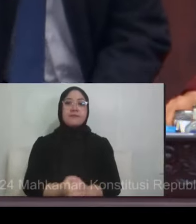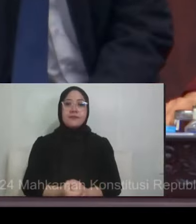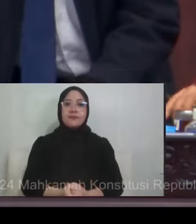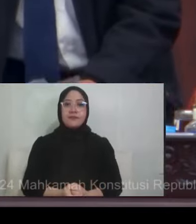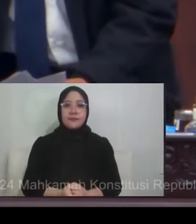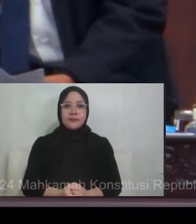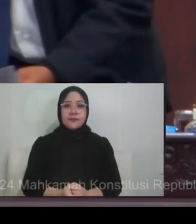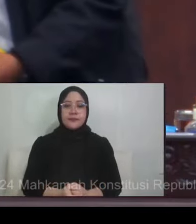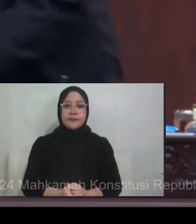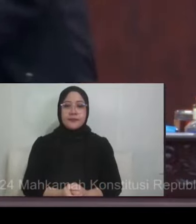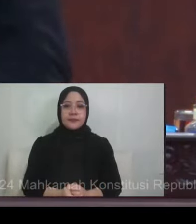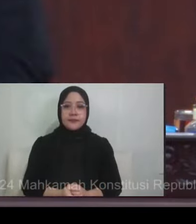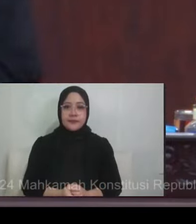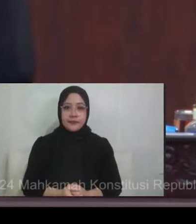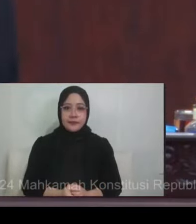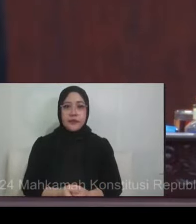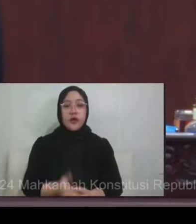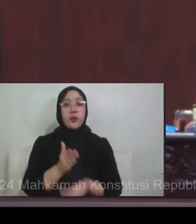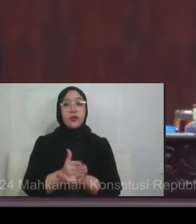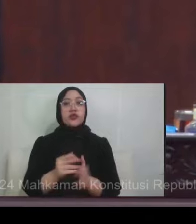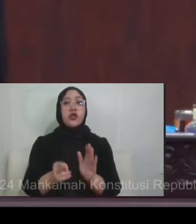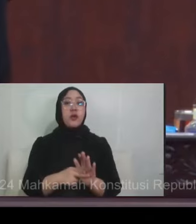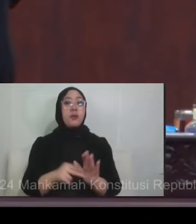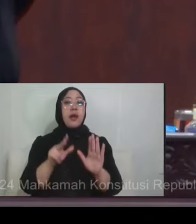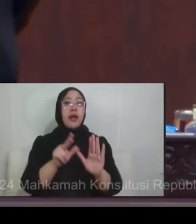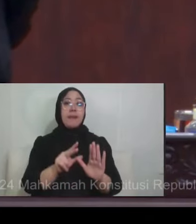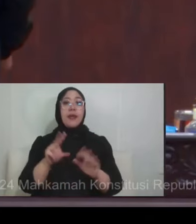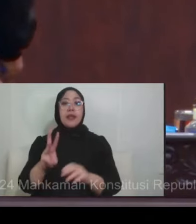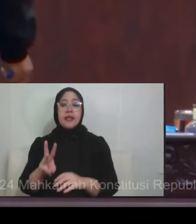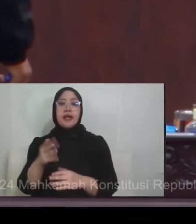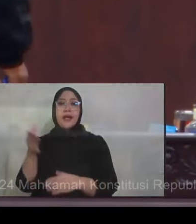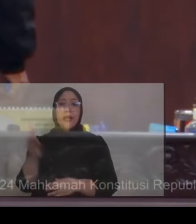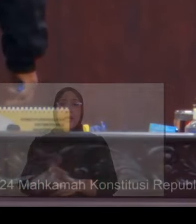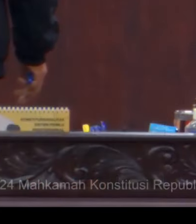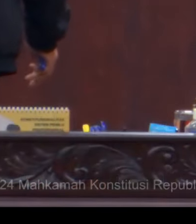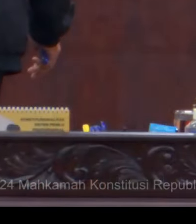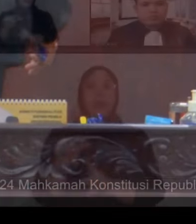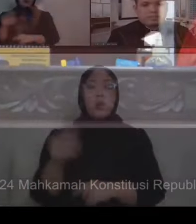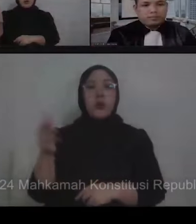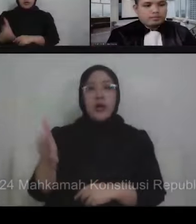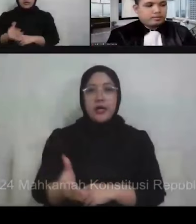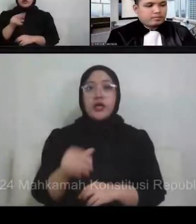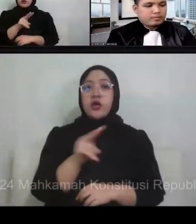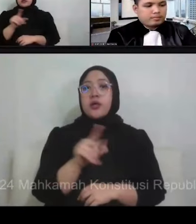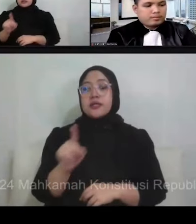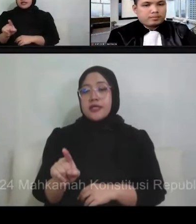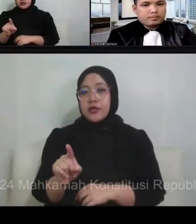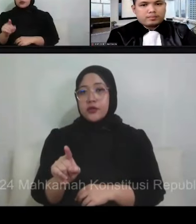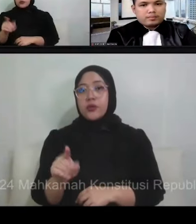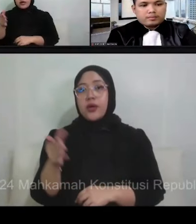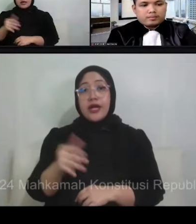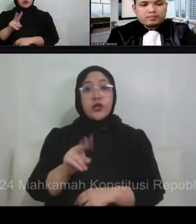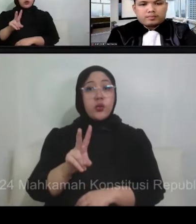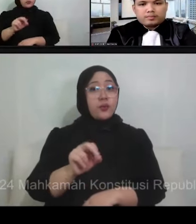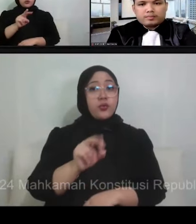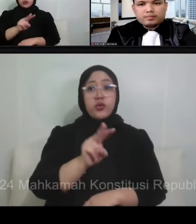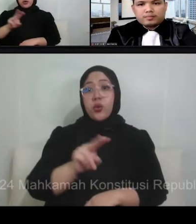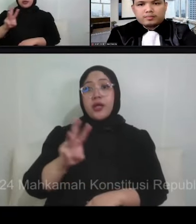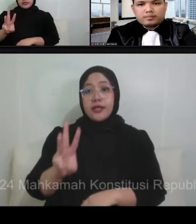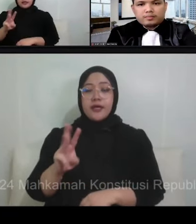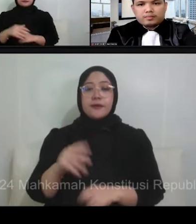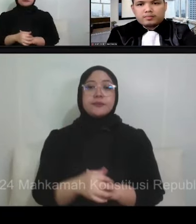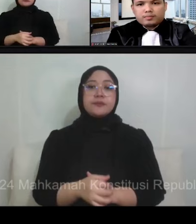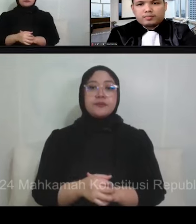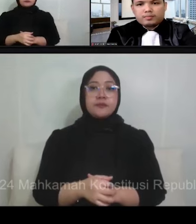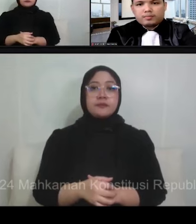maksudnya putusan nomor 83/ pu Gar 21 romawi/ 2023 Demi